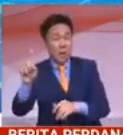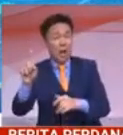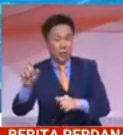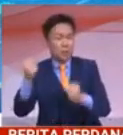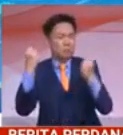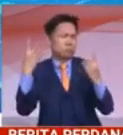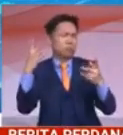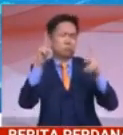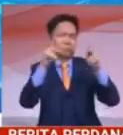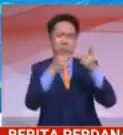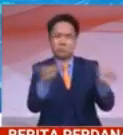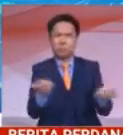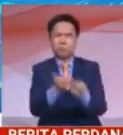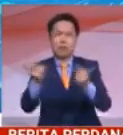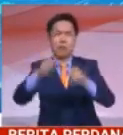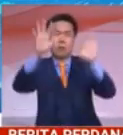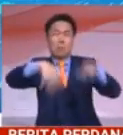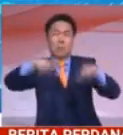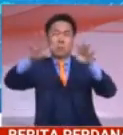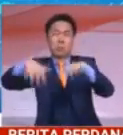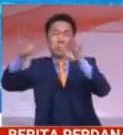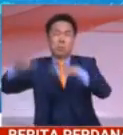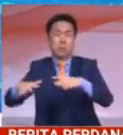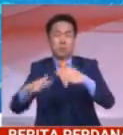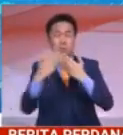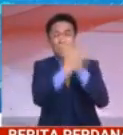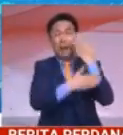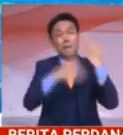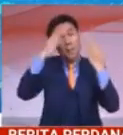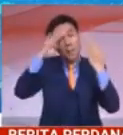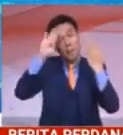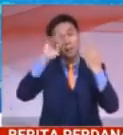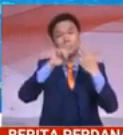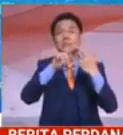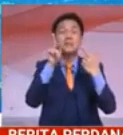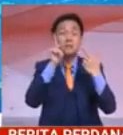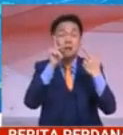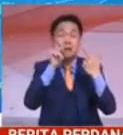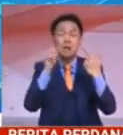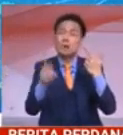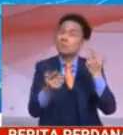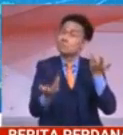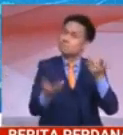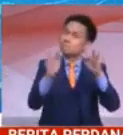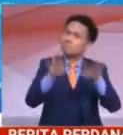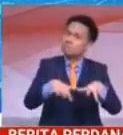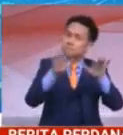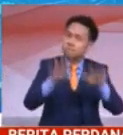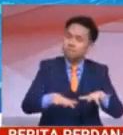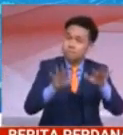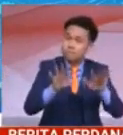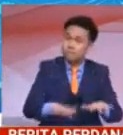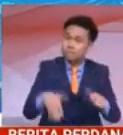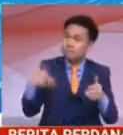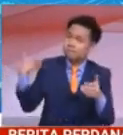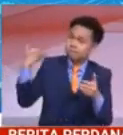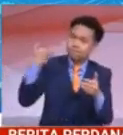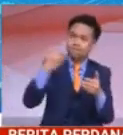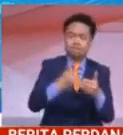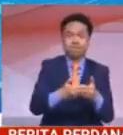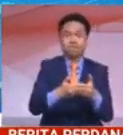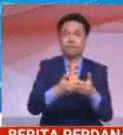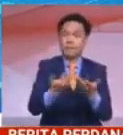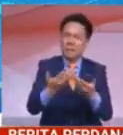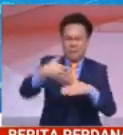kebanyakan tempat melibatkan kawasan di Perlis dan juga Kedah, yang mana kami jangkakan keadaan ini boleh berlanjutan